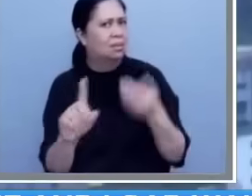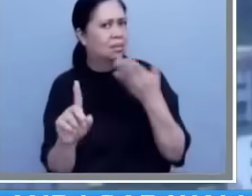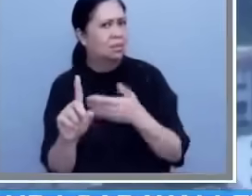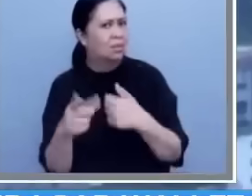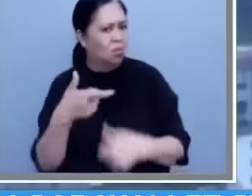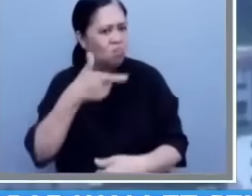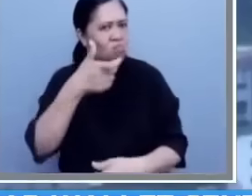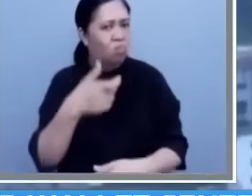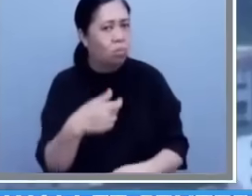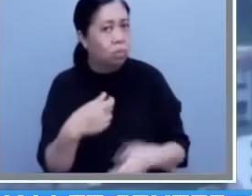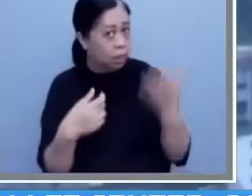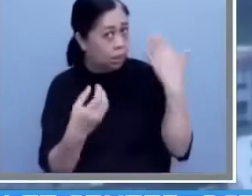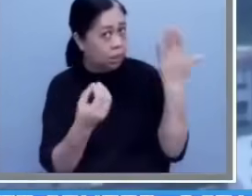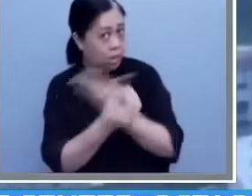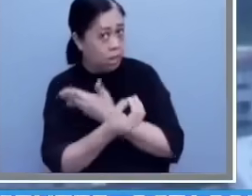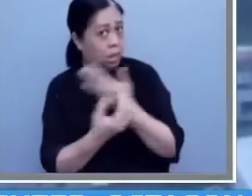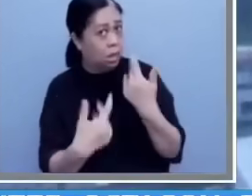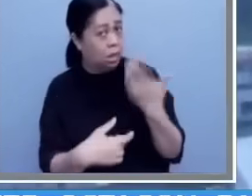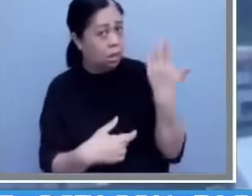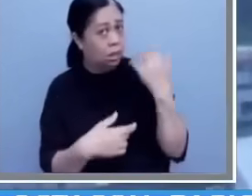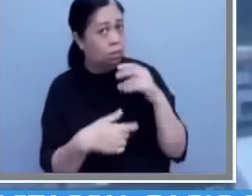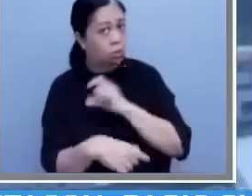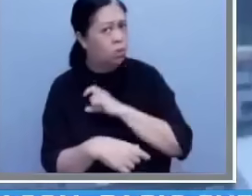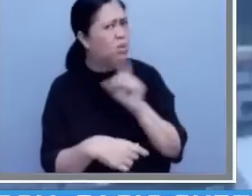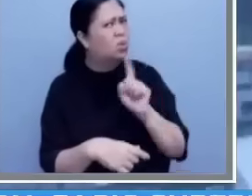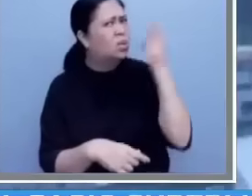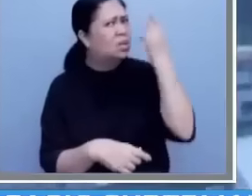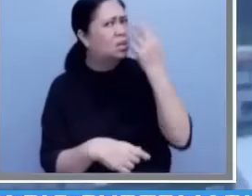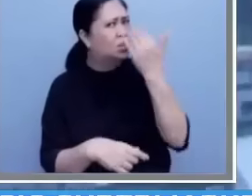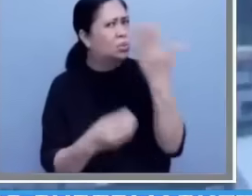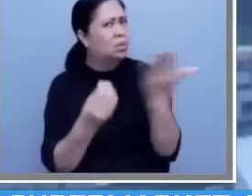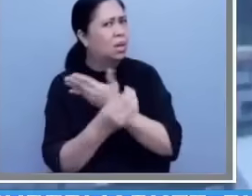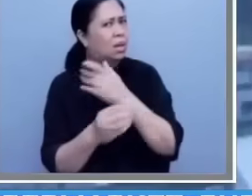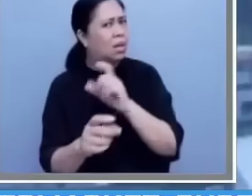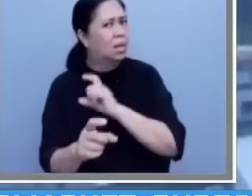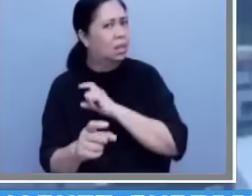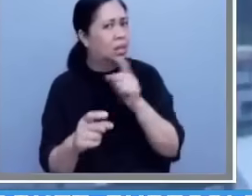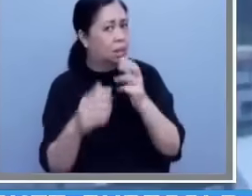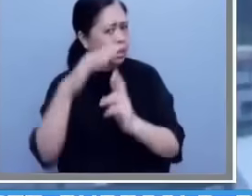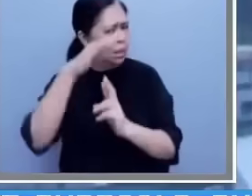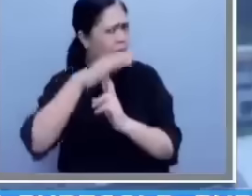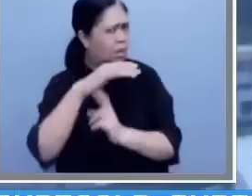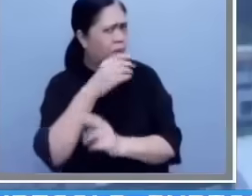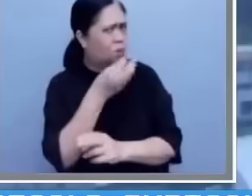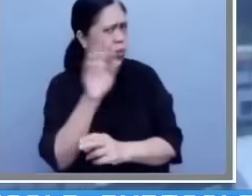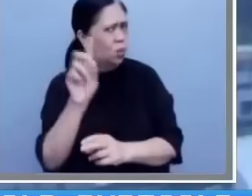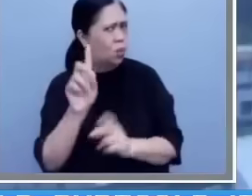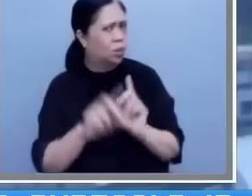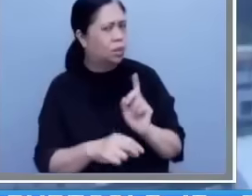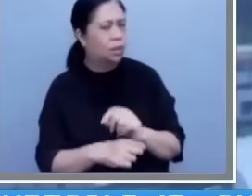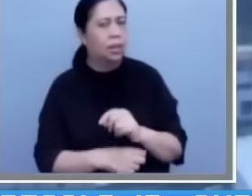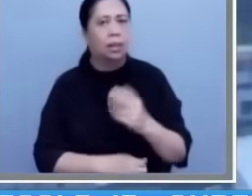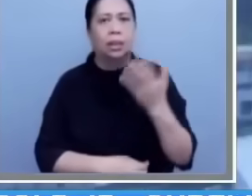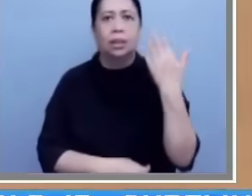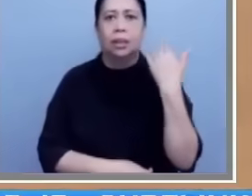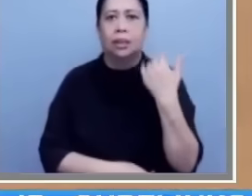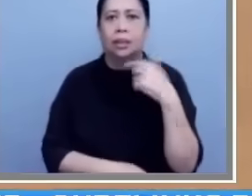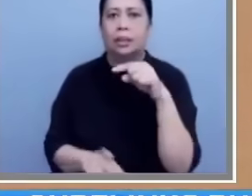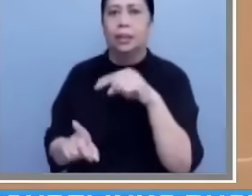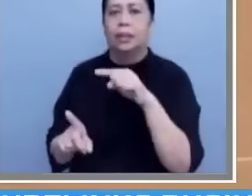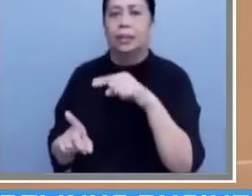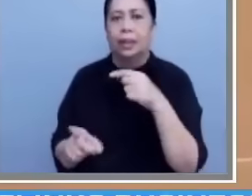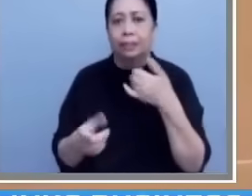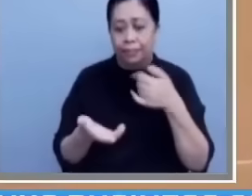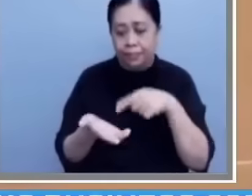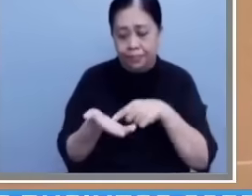dismiss po ito ng sa serbisyo? Ano po yung dahilan ng kanyang pagkakadismiss? So nag-retire ho ba siya? Nung base po sa record na